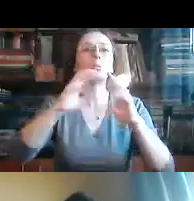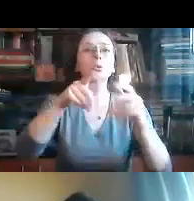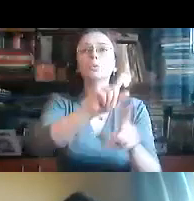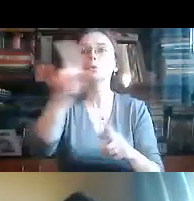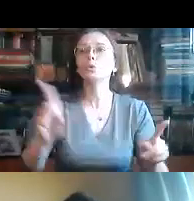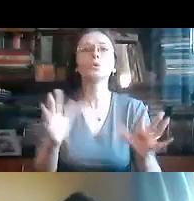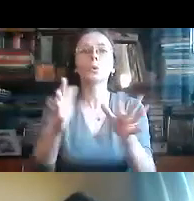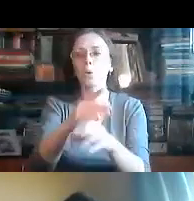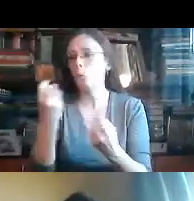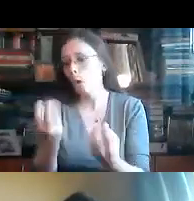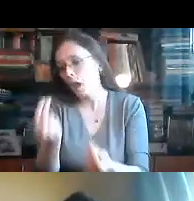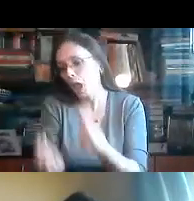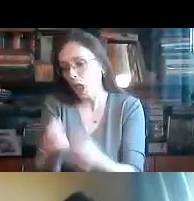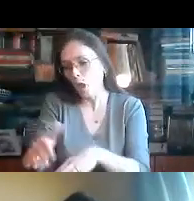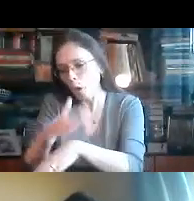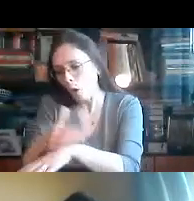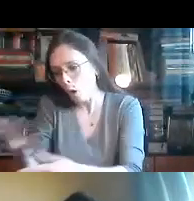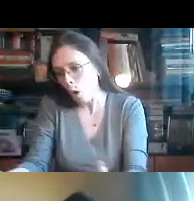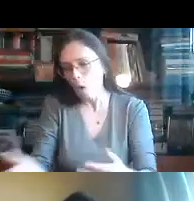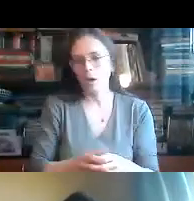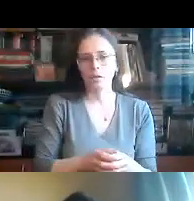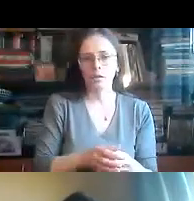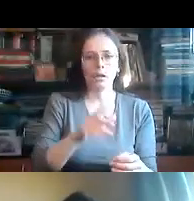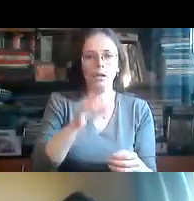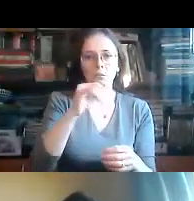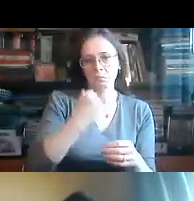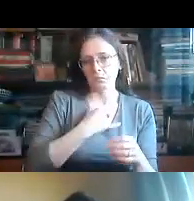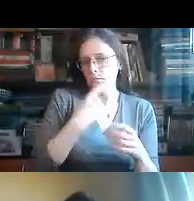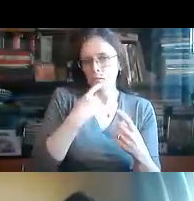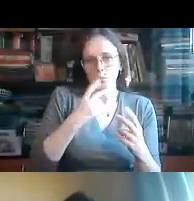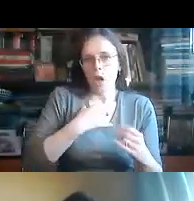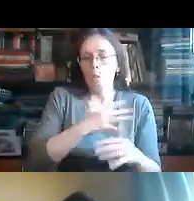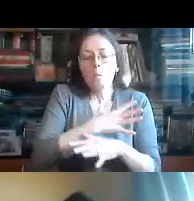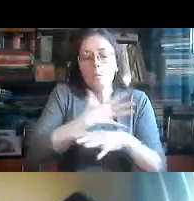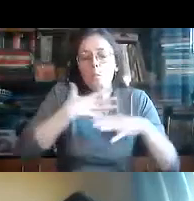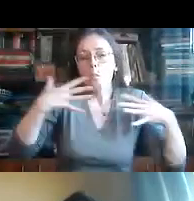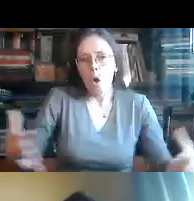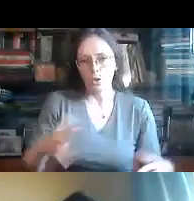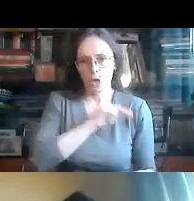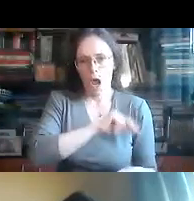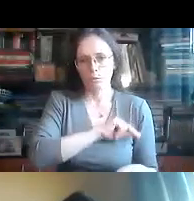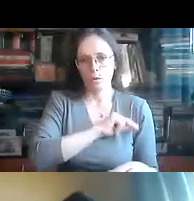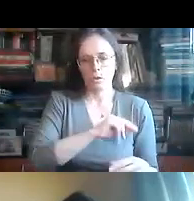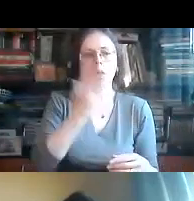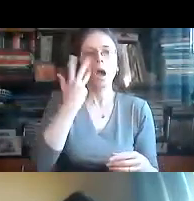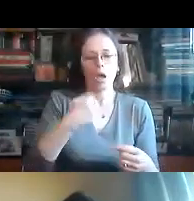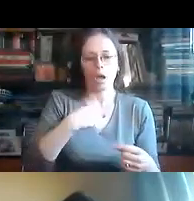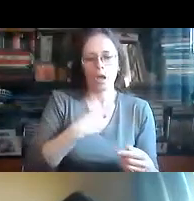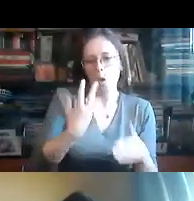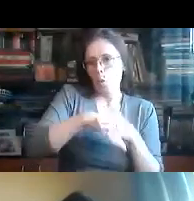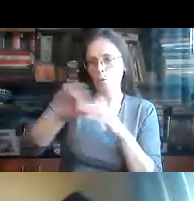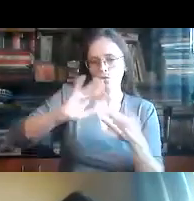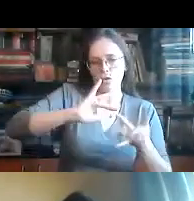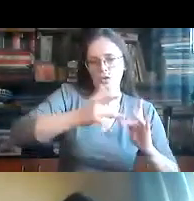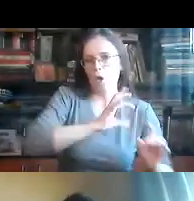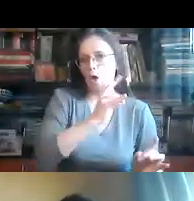просто, больше стало работы гораздо с переходом в онлайн. То есть, если говорить о театре,